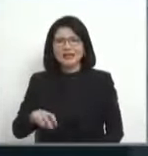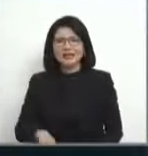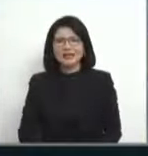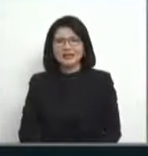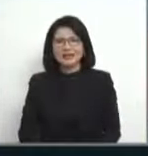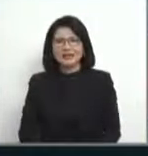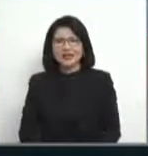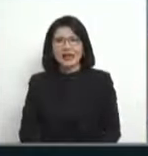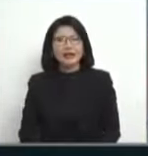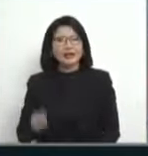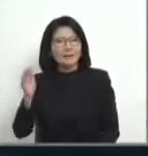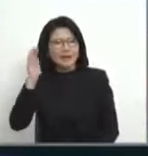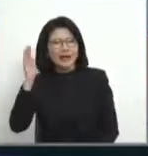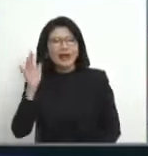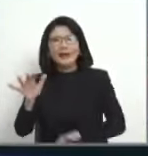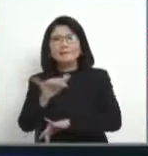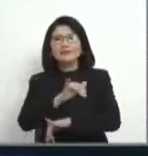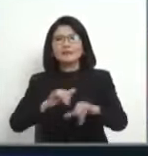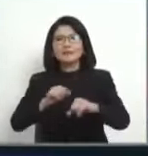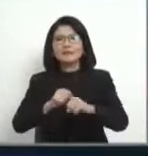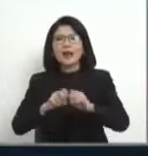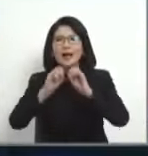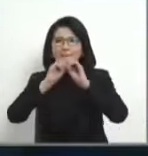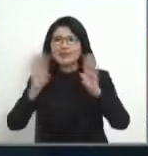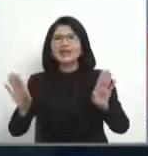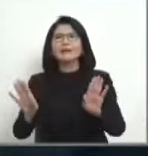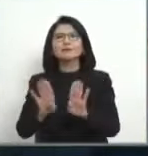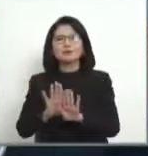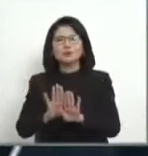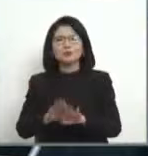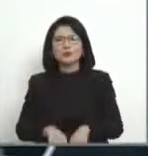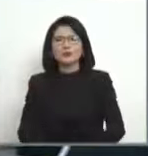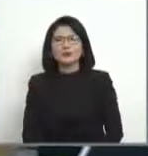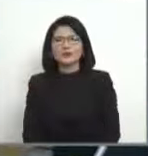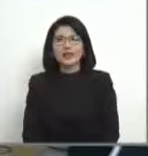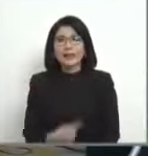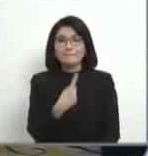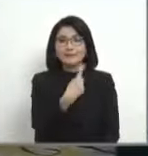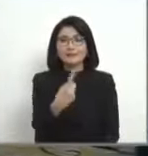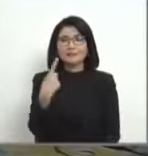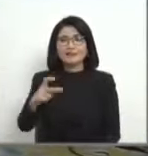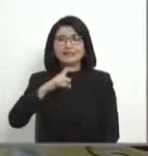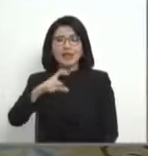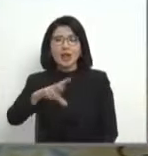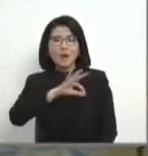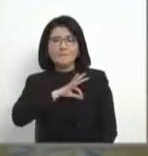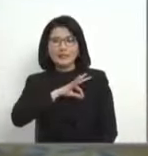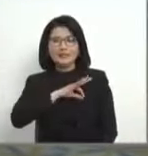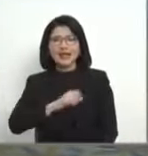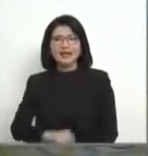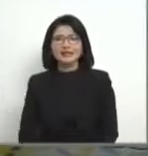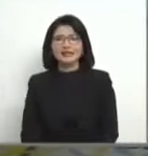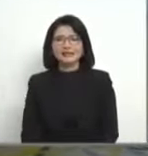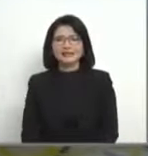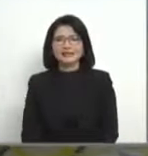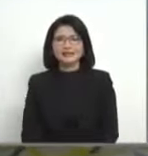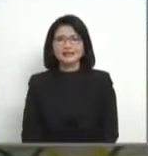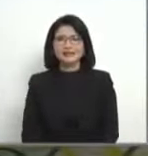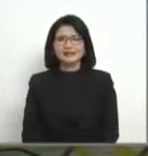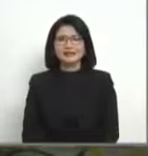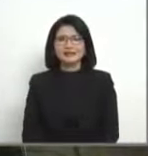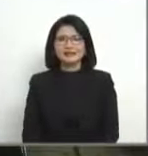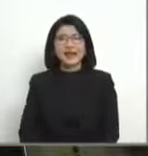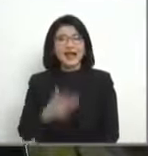akan mendengarkan bersama pernyataan penutup ya, dari masing-masing calon presiden. Nanti. Betul, ya. Tahan dulu, kami